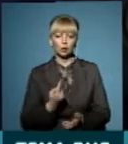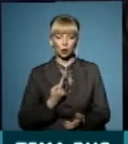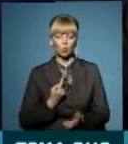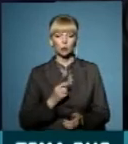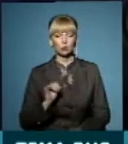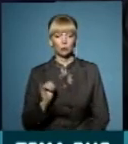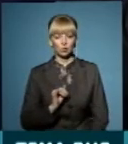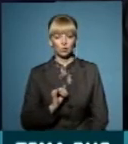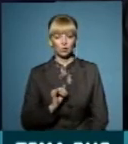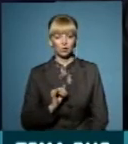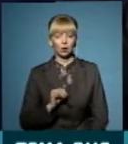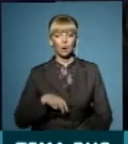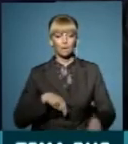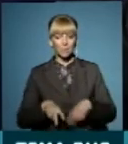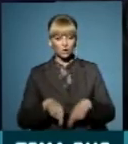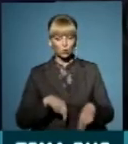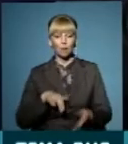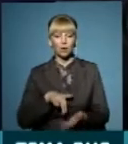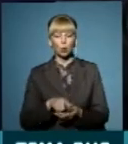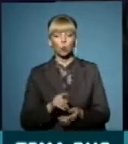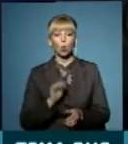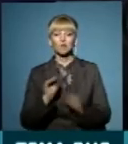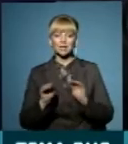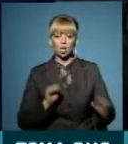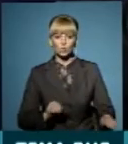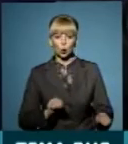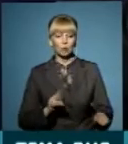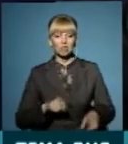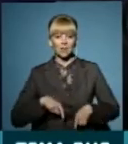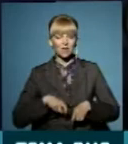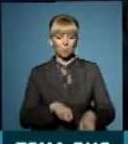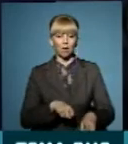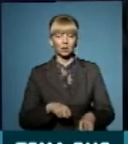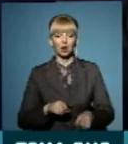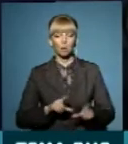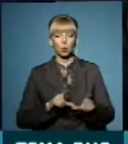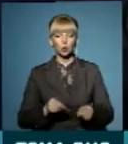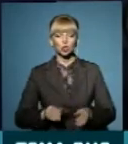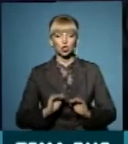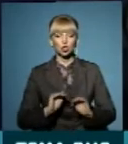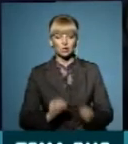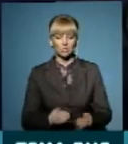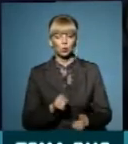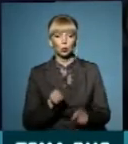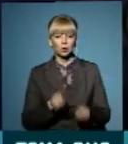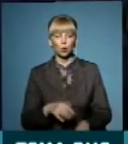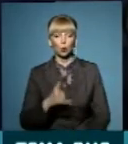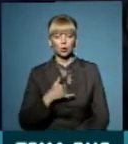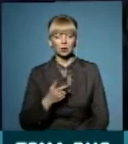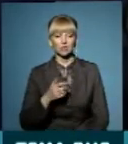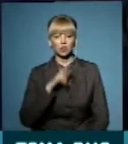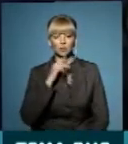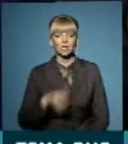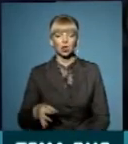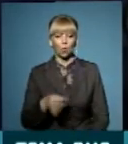і пішоходам переходити в встановлених місцях, не вибігати на проїжджу частину. От навіть у нас у